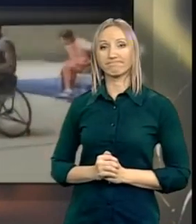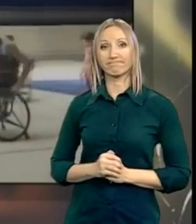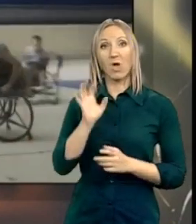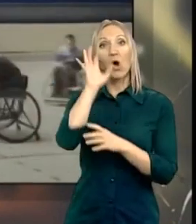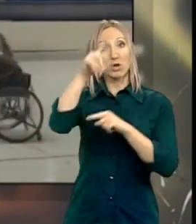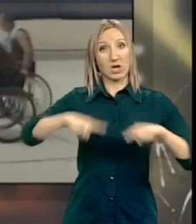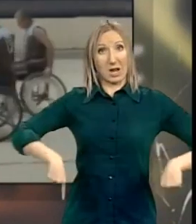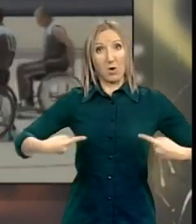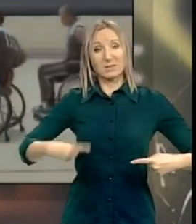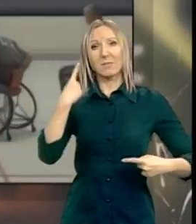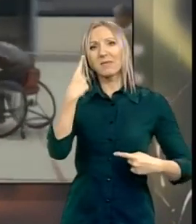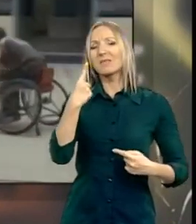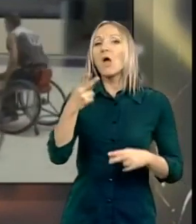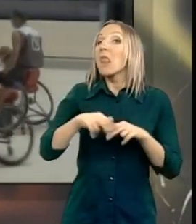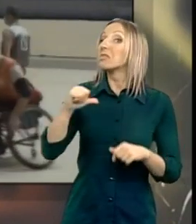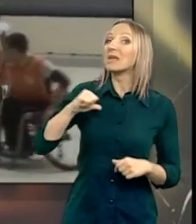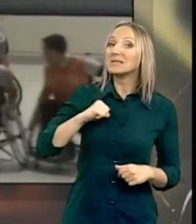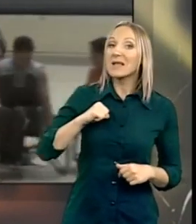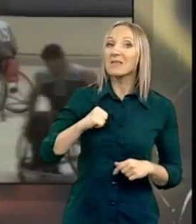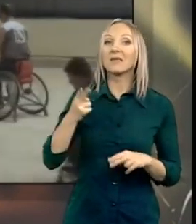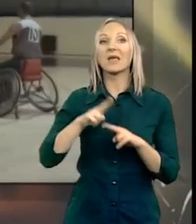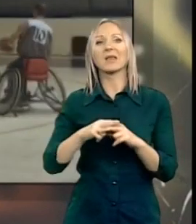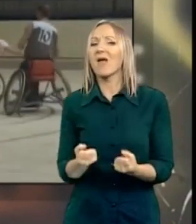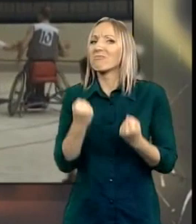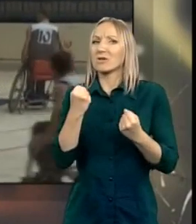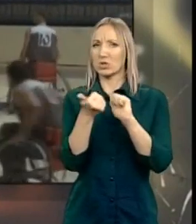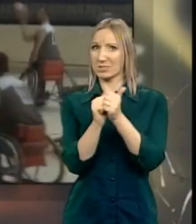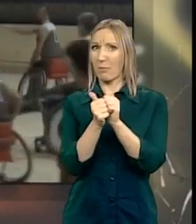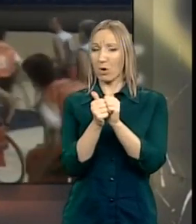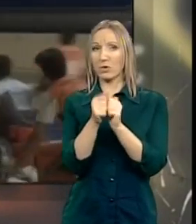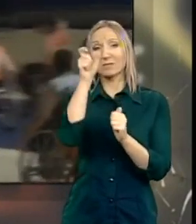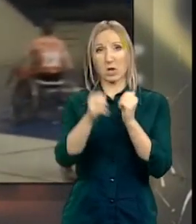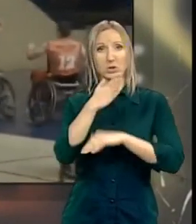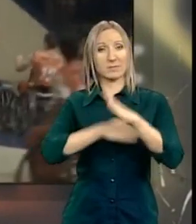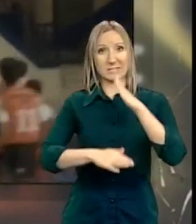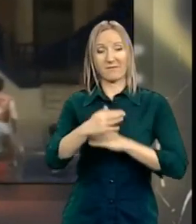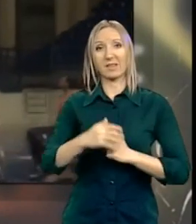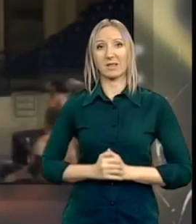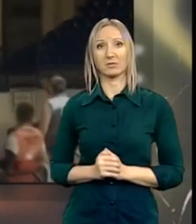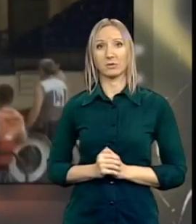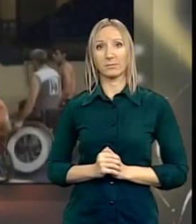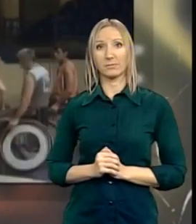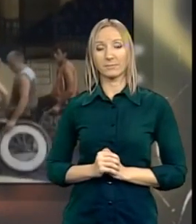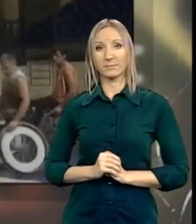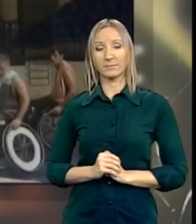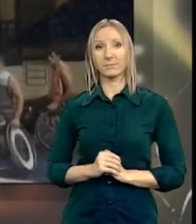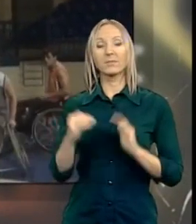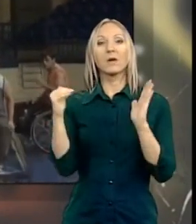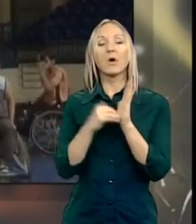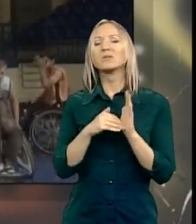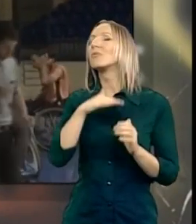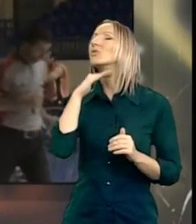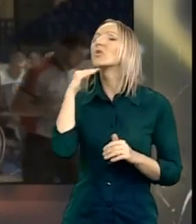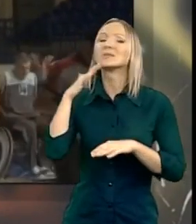Košarka u Kolicima je jedan je od najinteresantnijih i najzahtjevnijih sportova za osobe sa invaliditetom. Potrebno je